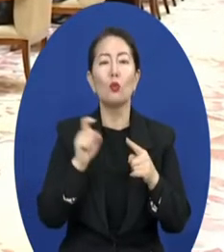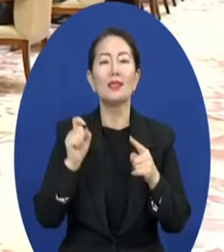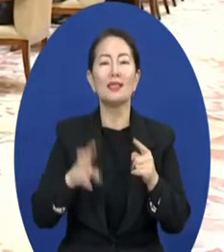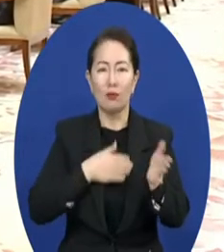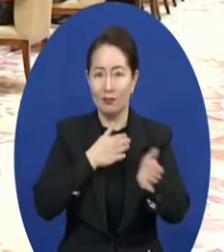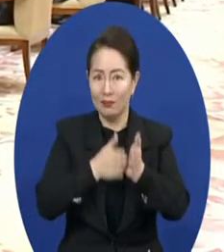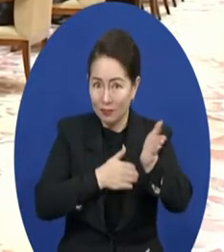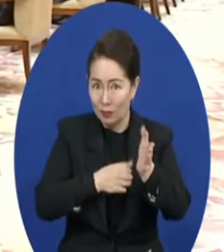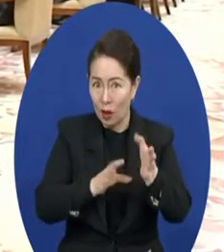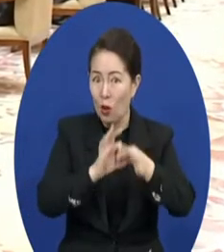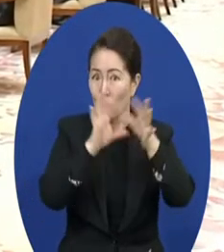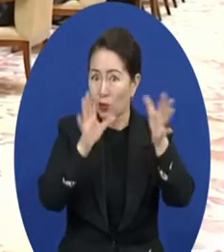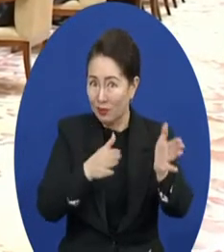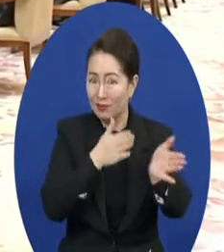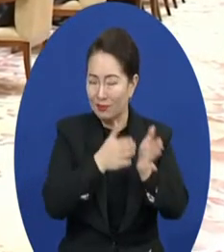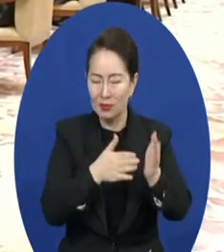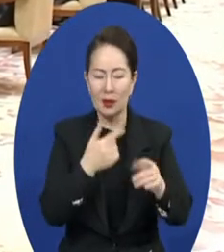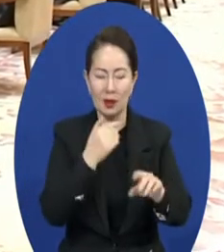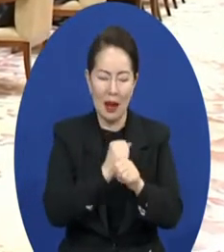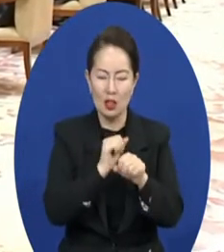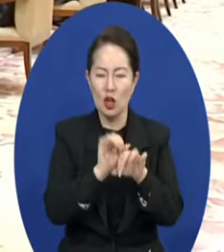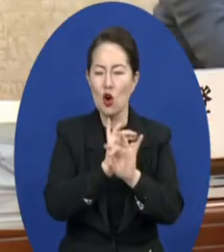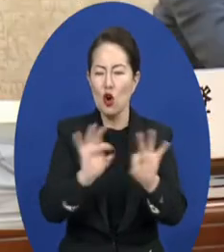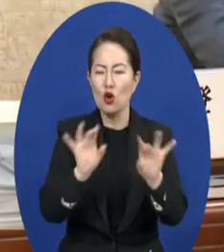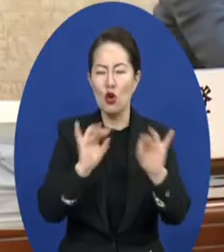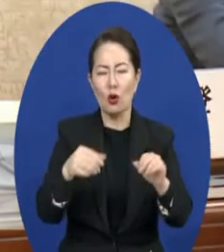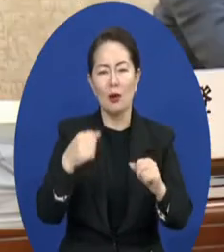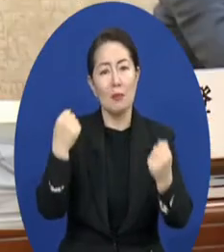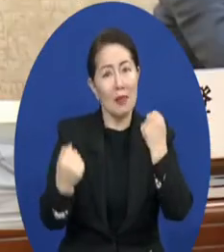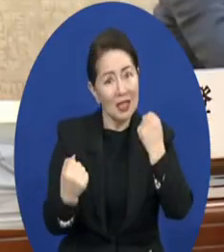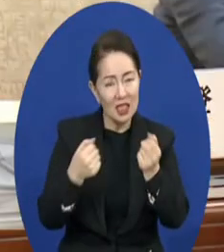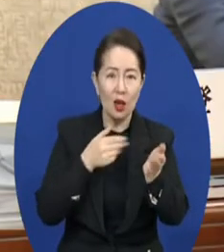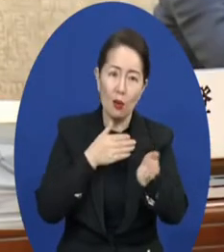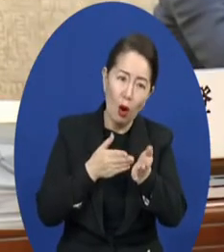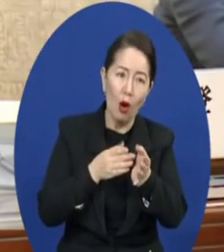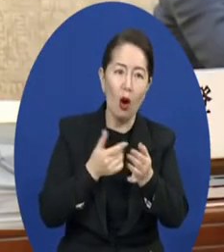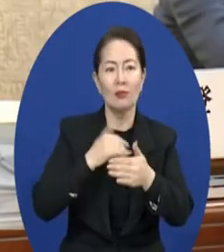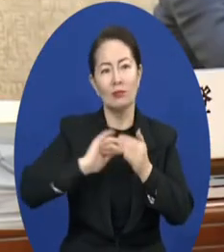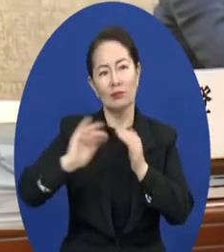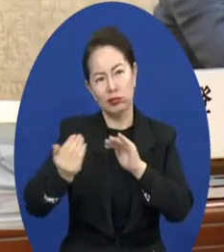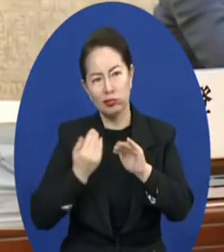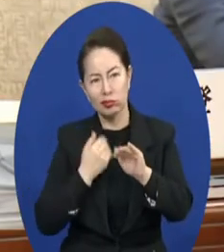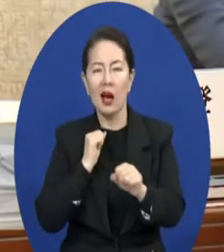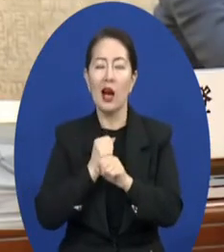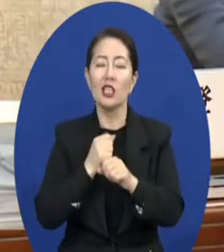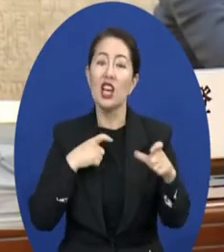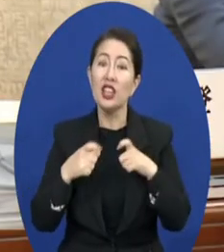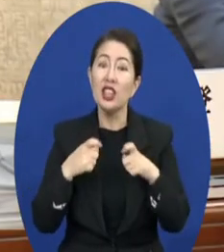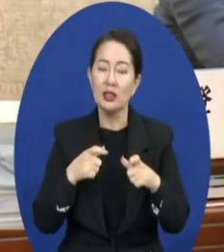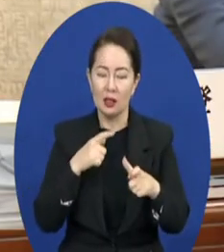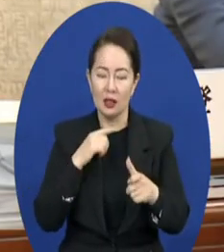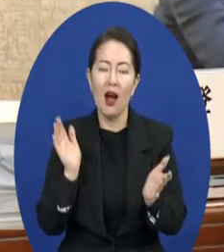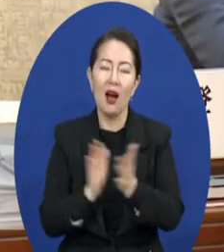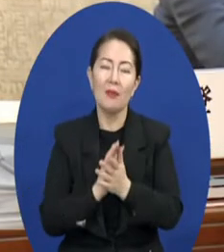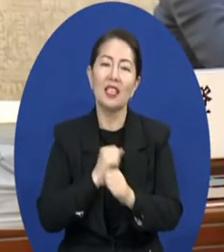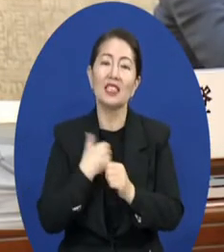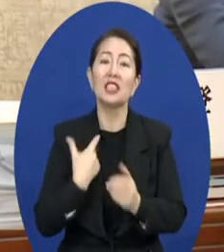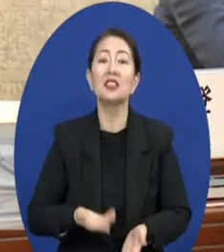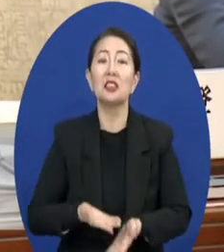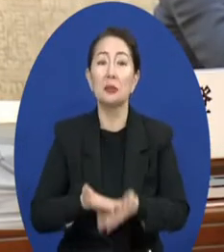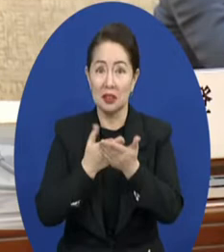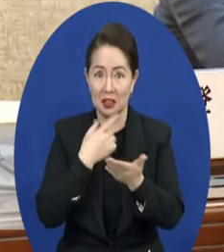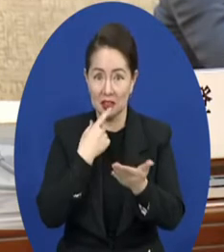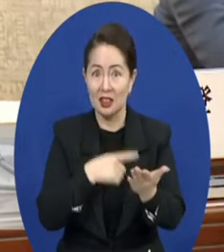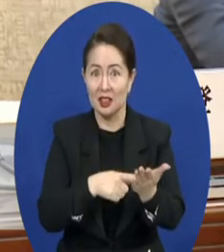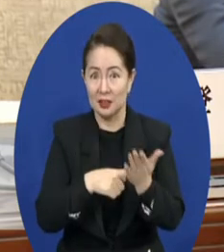байгуулалтын ажлыг эрчимжүүлж, олон төрөлт тээврийн гарц гарцыг бий болгож, хоёр улсын худалдаа эдийн засгийн бодит хамтын ажиллагааг дэмжихээ илэрхийллээ. Хоёр